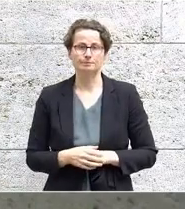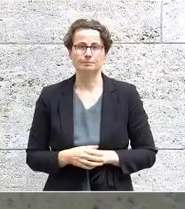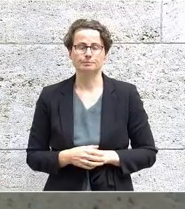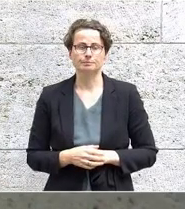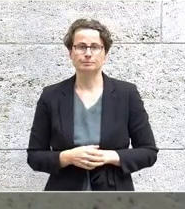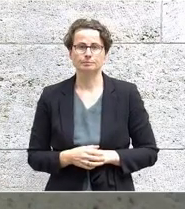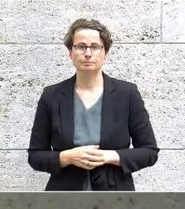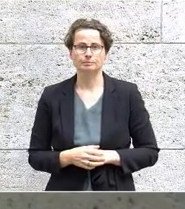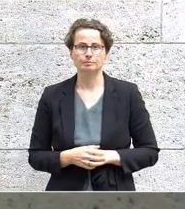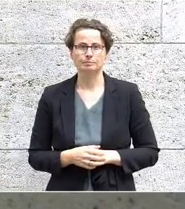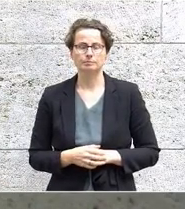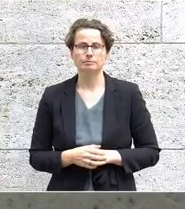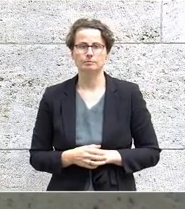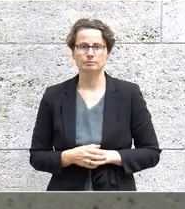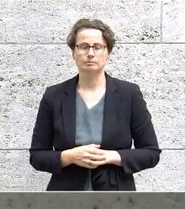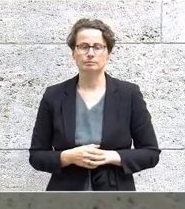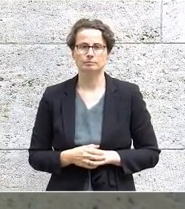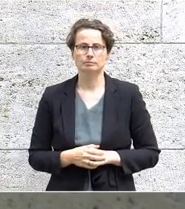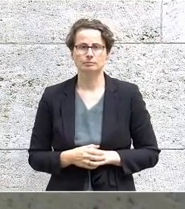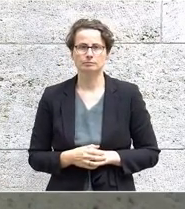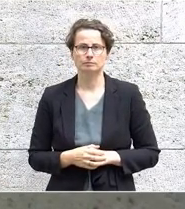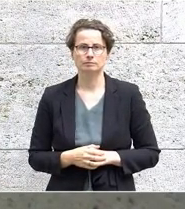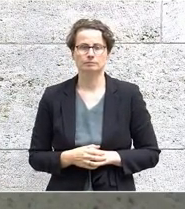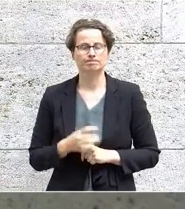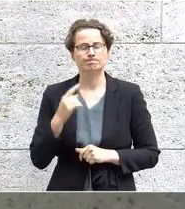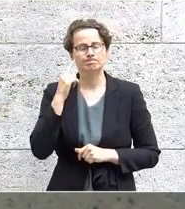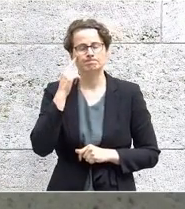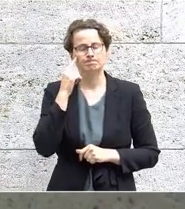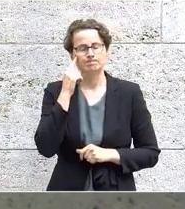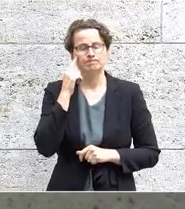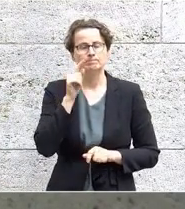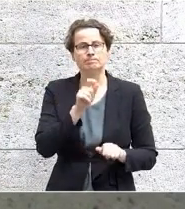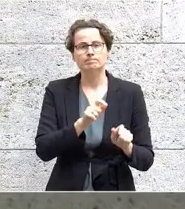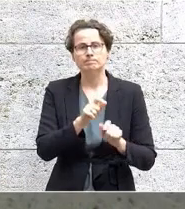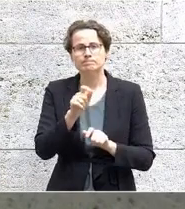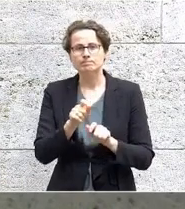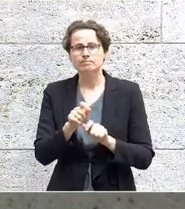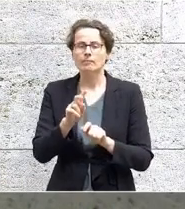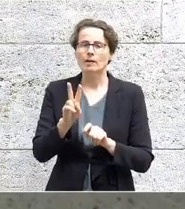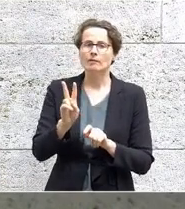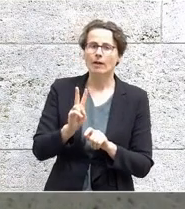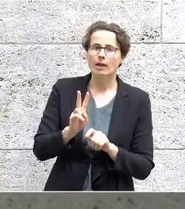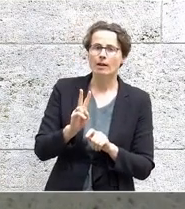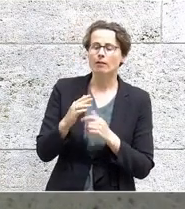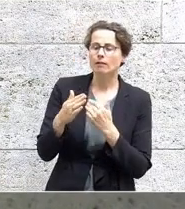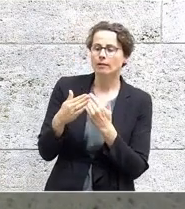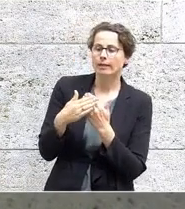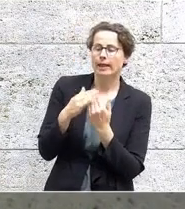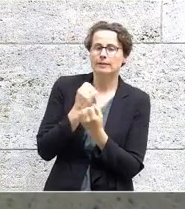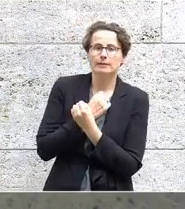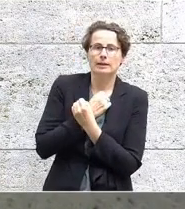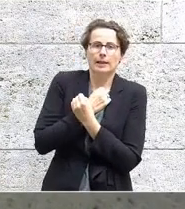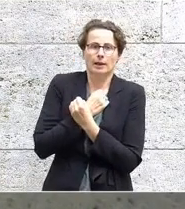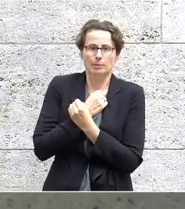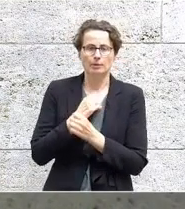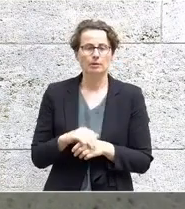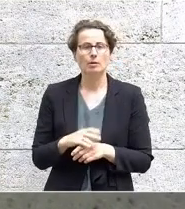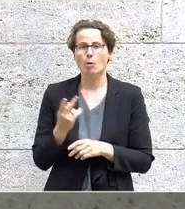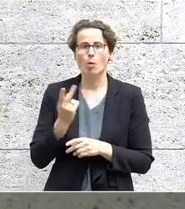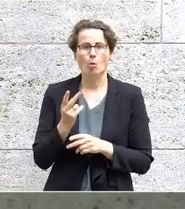Wir erinnern an die, die aus Nächstenliebe oder Achtung vor der Würde des Menschen,